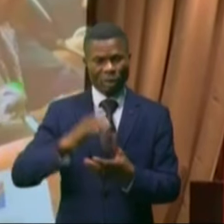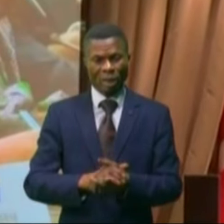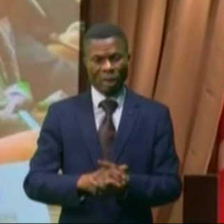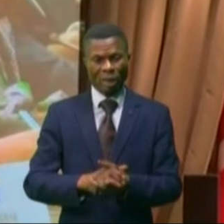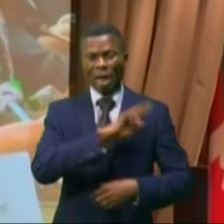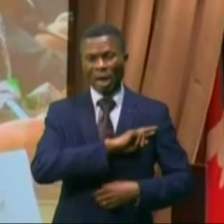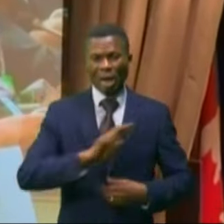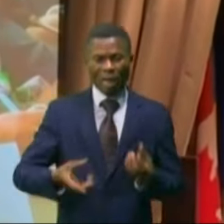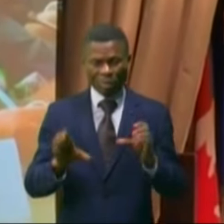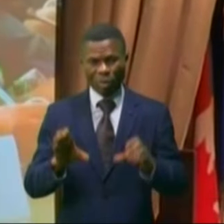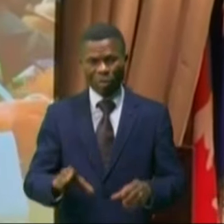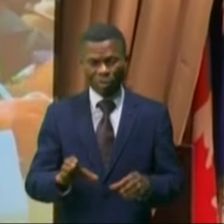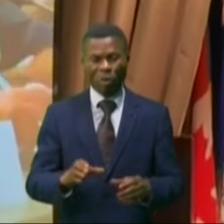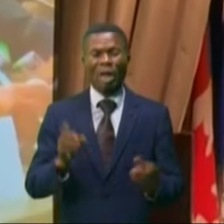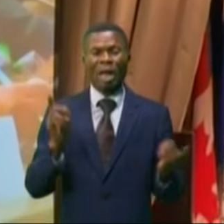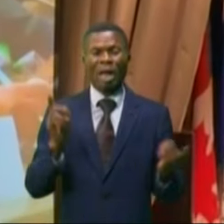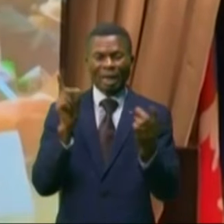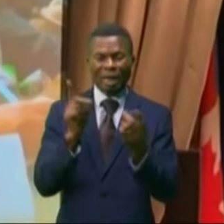des violences